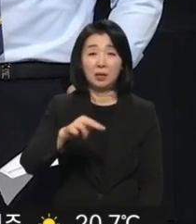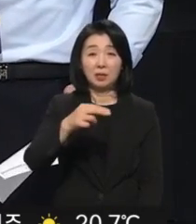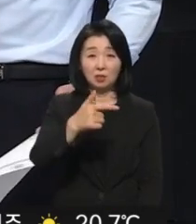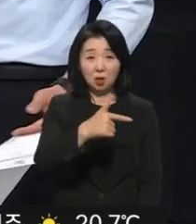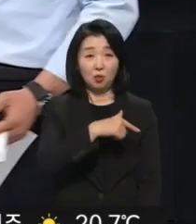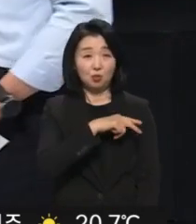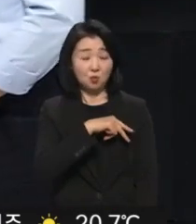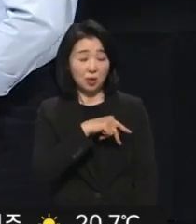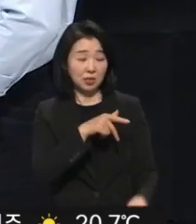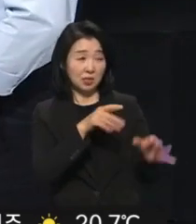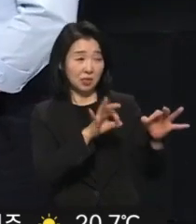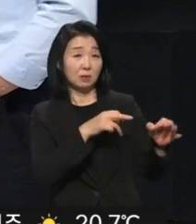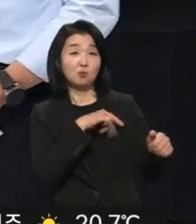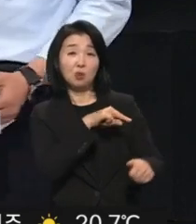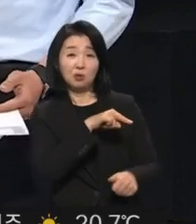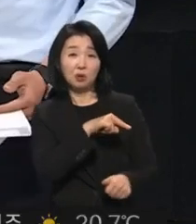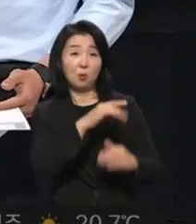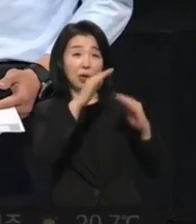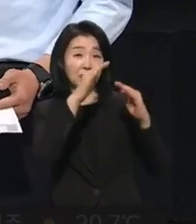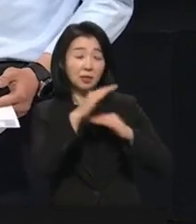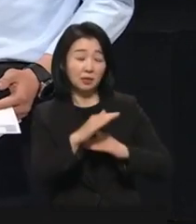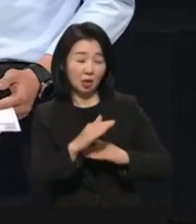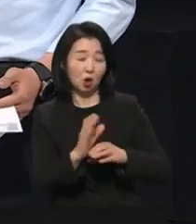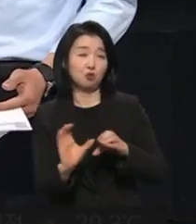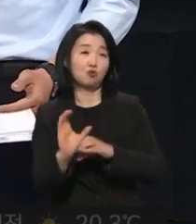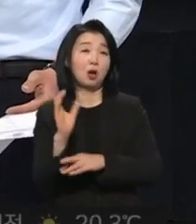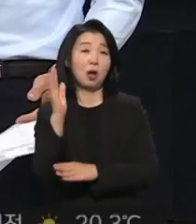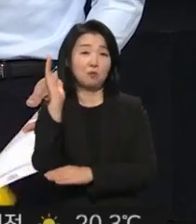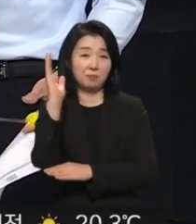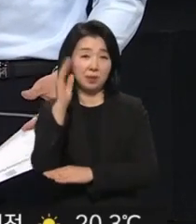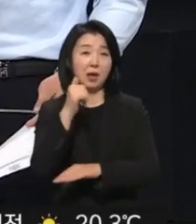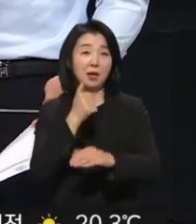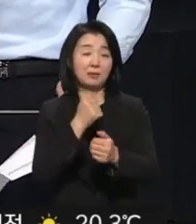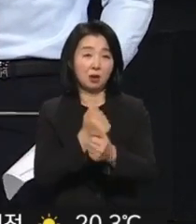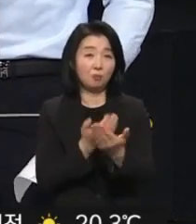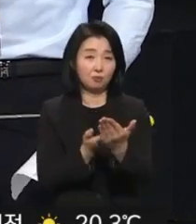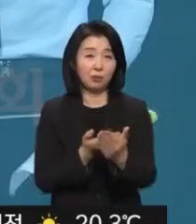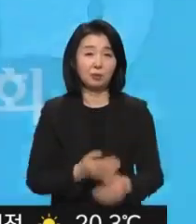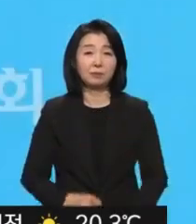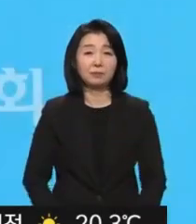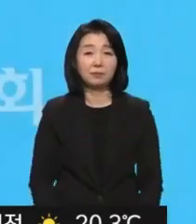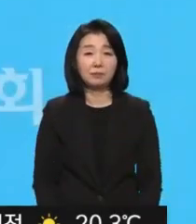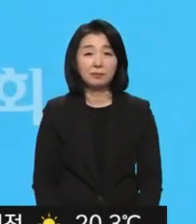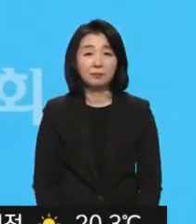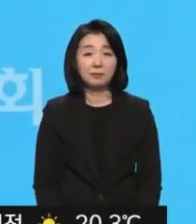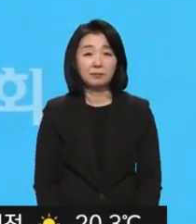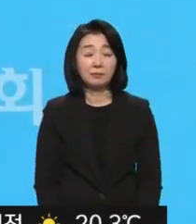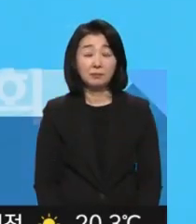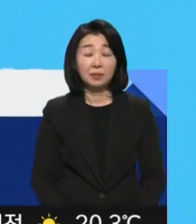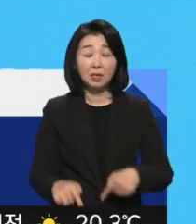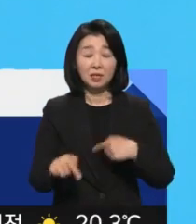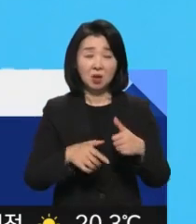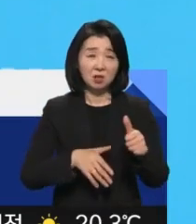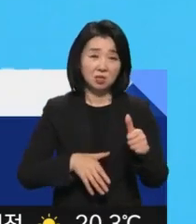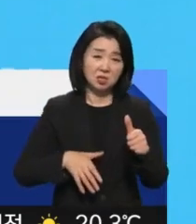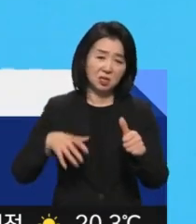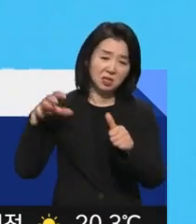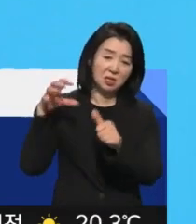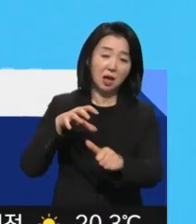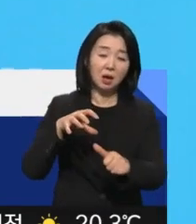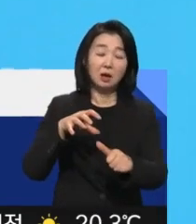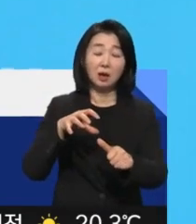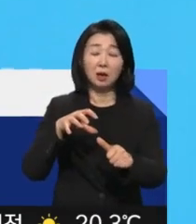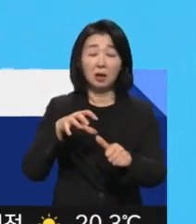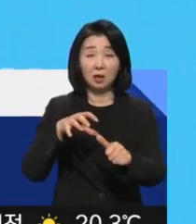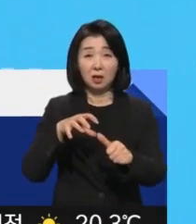의원에게 해당 내용을 추가로 브리핑해달라고 요청했기 때문입니다. 정치 탄압 등 부당한